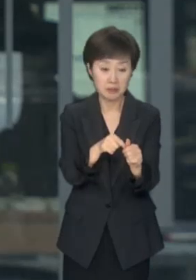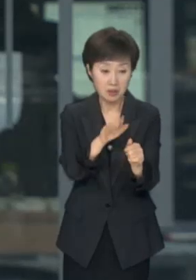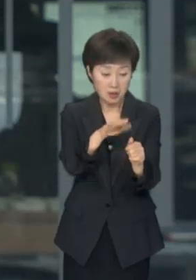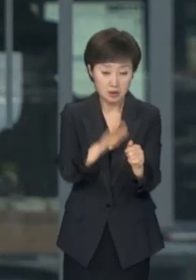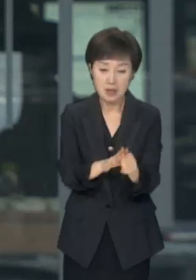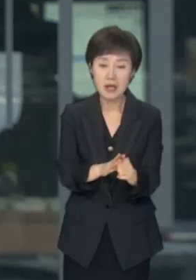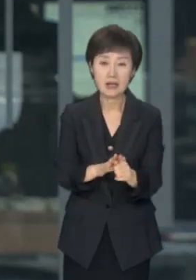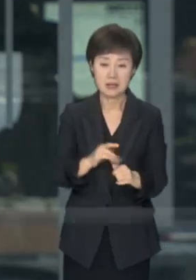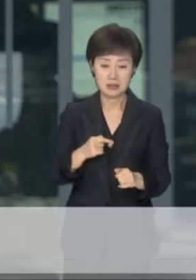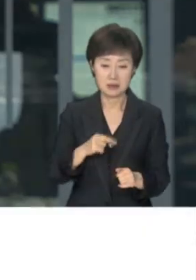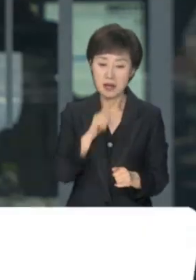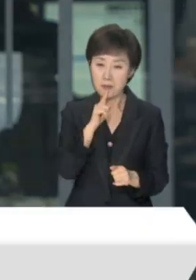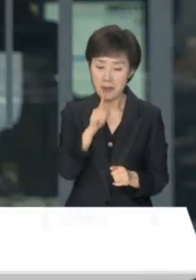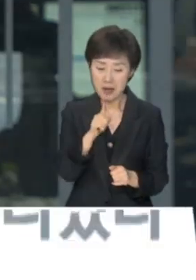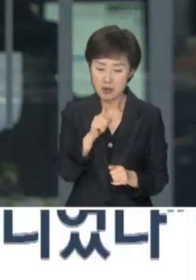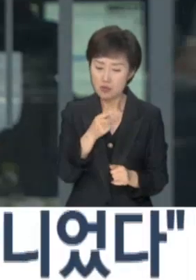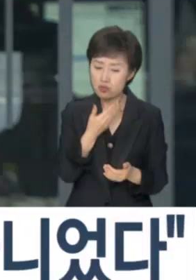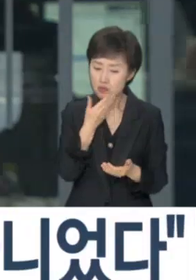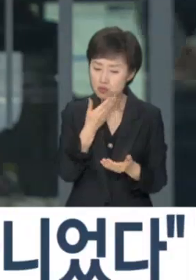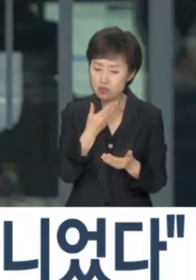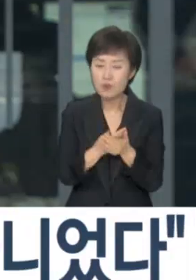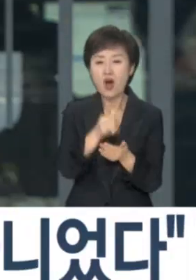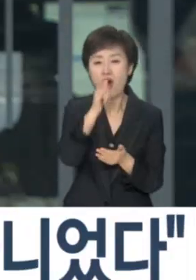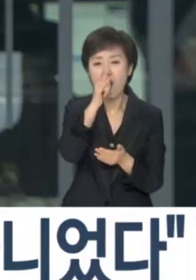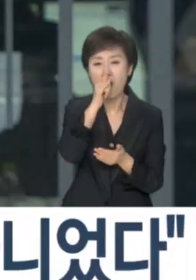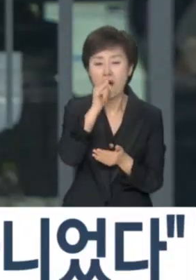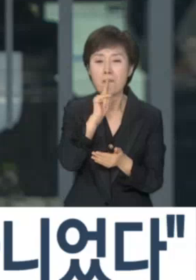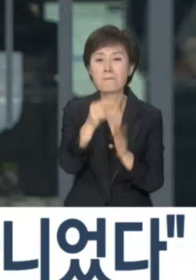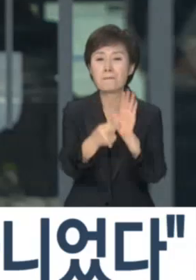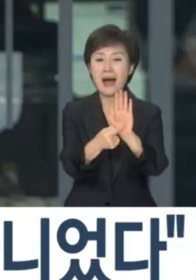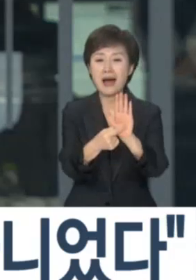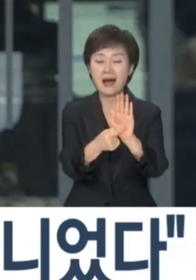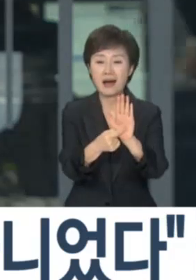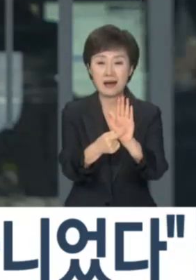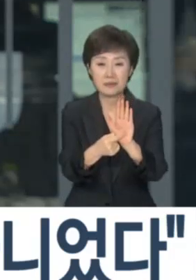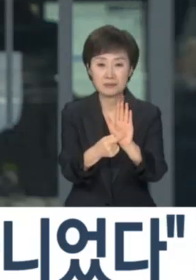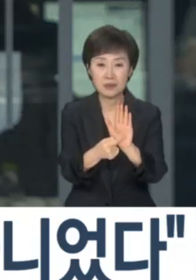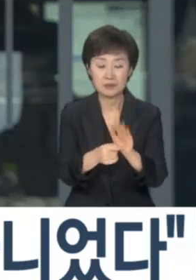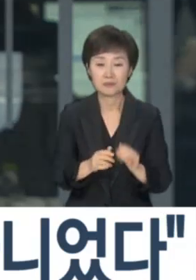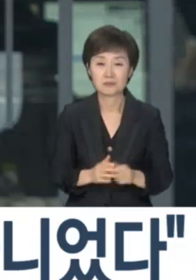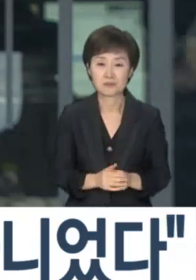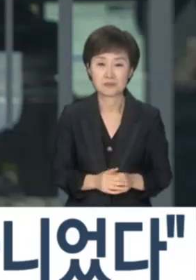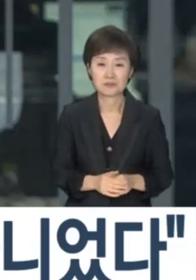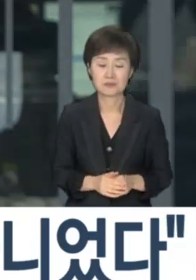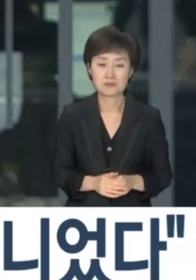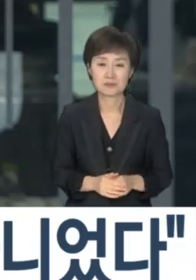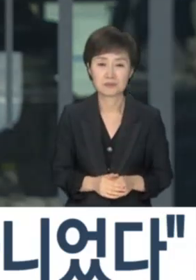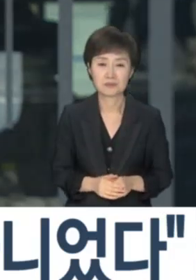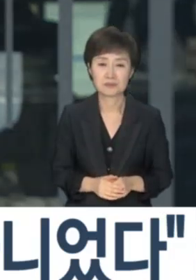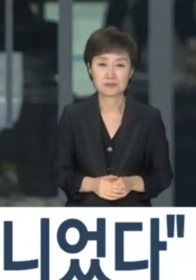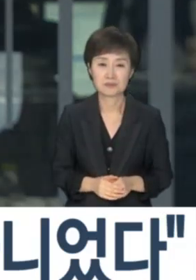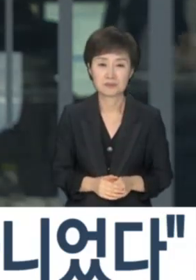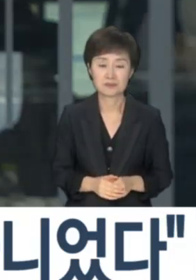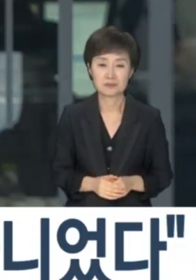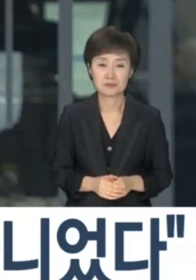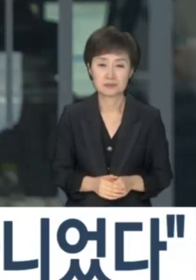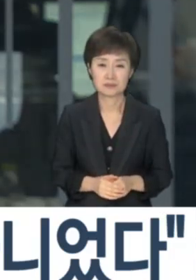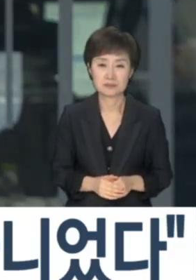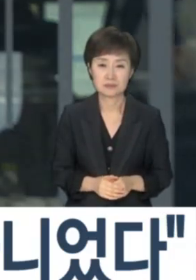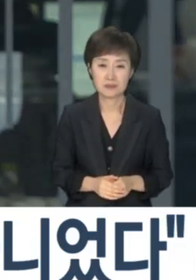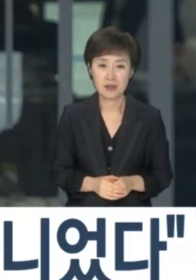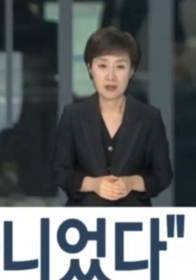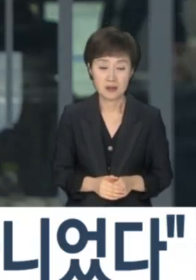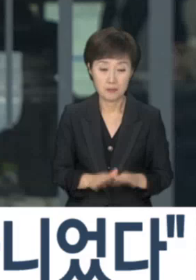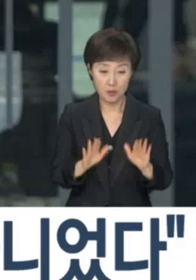답변은 피했으나 의미심장한 답변이 여러 나왔습니다. 네. 이제 순차적으로 오늘 하나씩 짚어보려고 하는데 일단 가장 눈길을 끄는